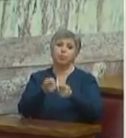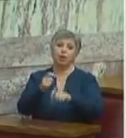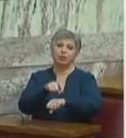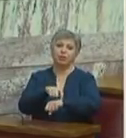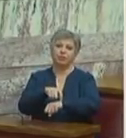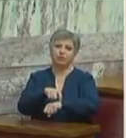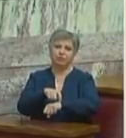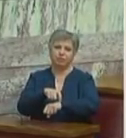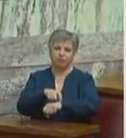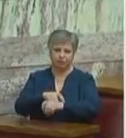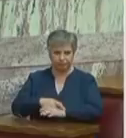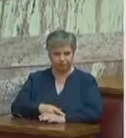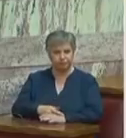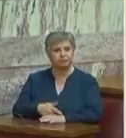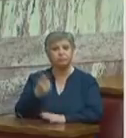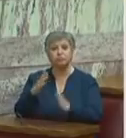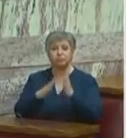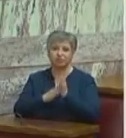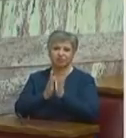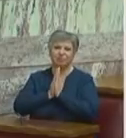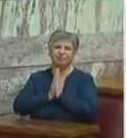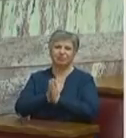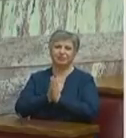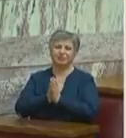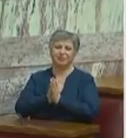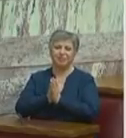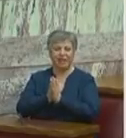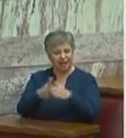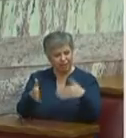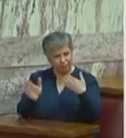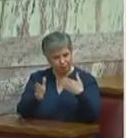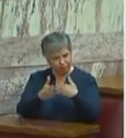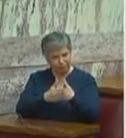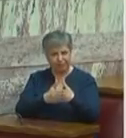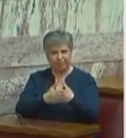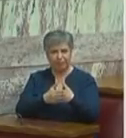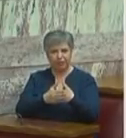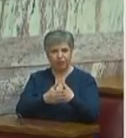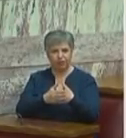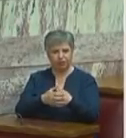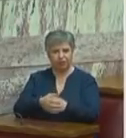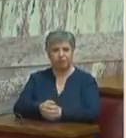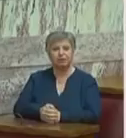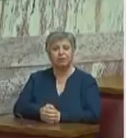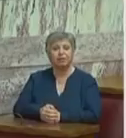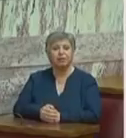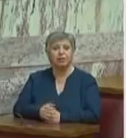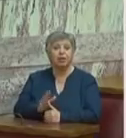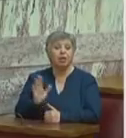Κύριε Βενιζέλο. Τελειώνω. Ευχαριστώ. Αλλά οι υπουργοί μίλησαν διπλό χρόνο, έτσι. Όχι, όχι, όχι, όχι, καθόλου. Λοιπόν.